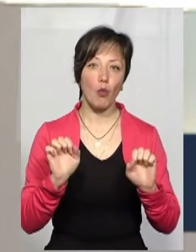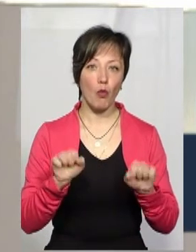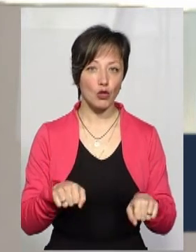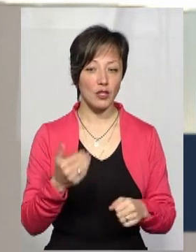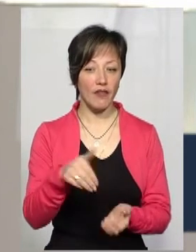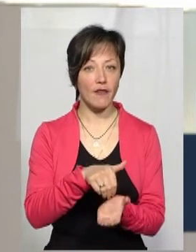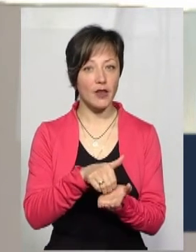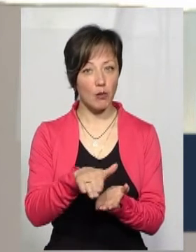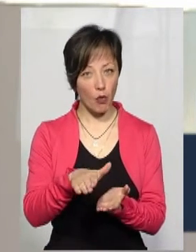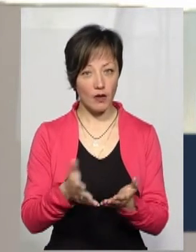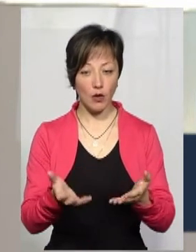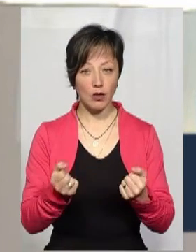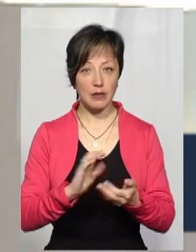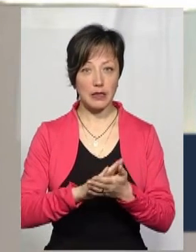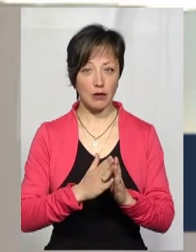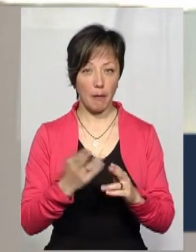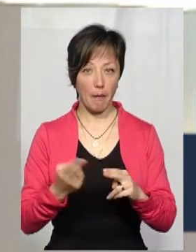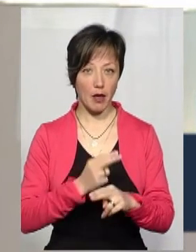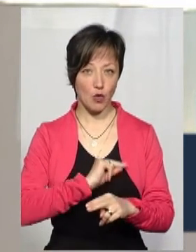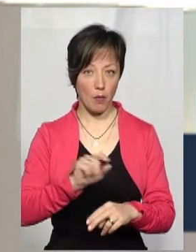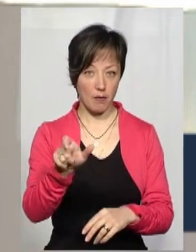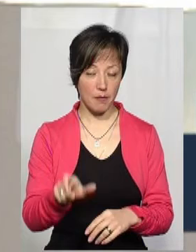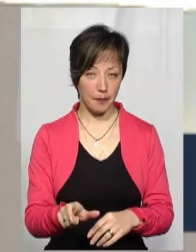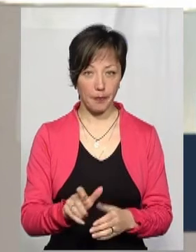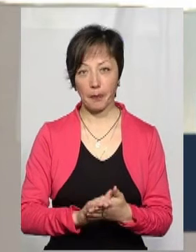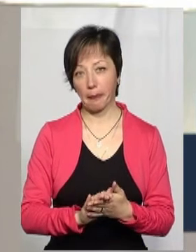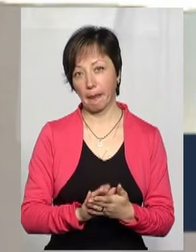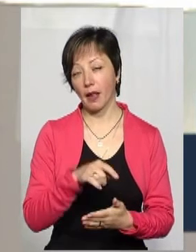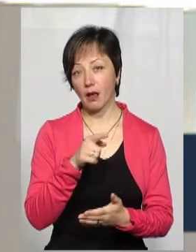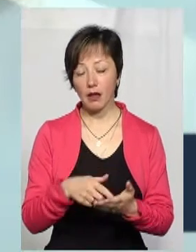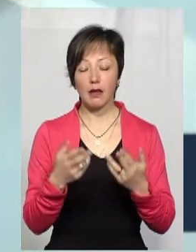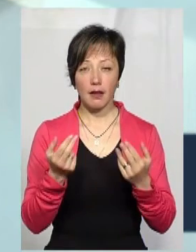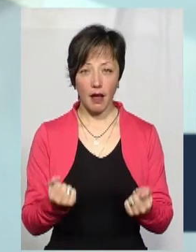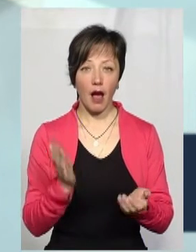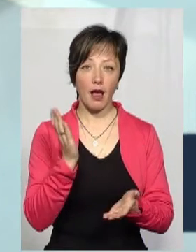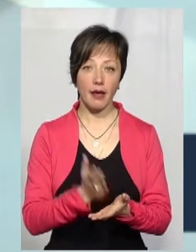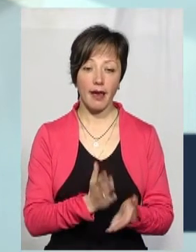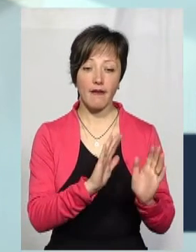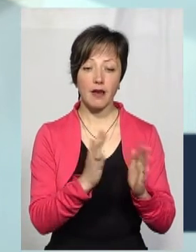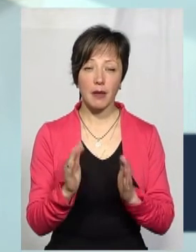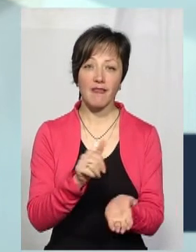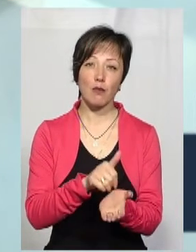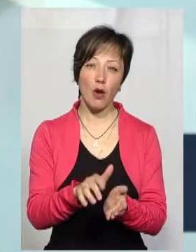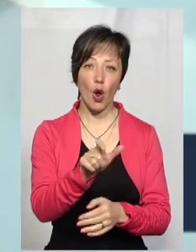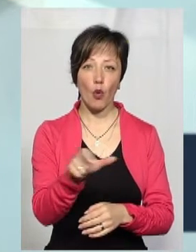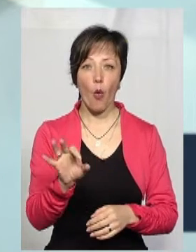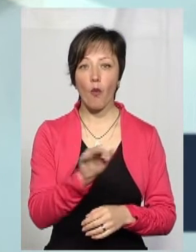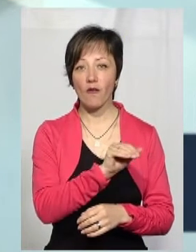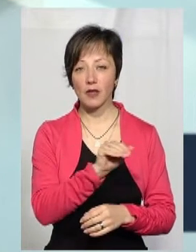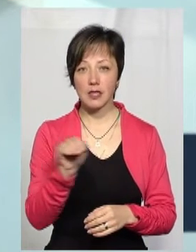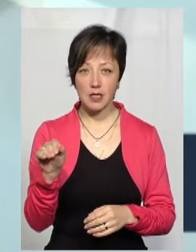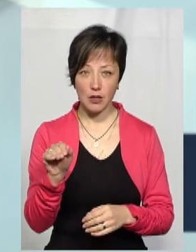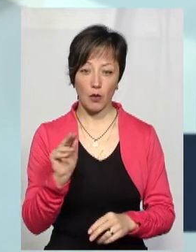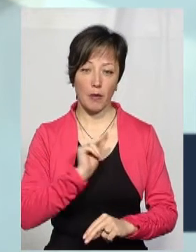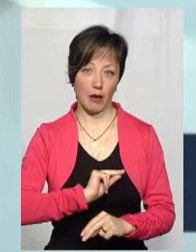можете відмовити у отриманні статусу безробітного? Ну, є випадки, відмовляємо, як правило, тим людям, які офіційно